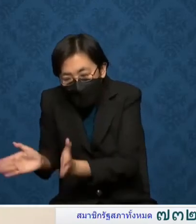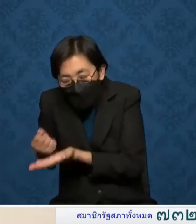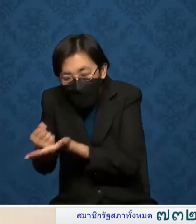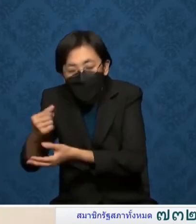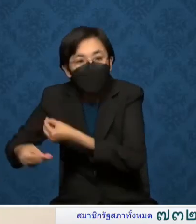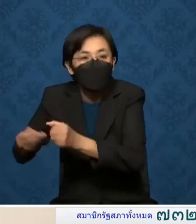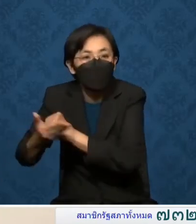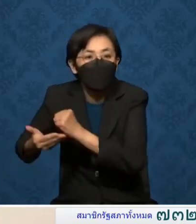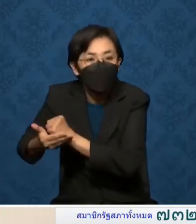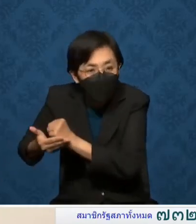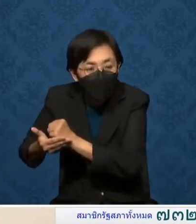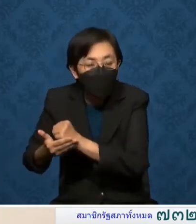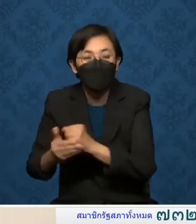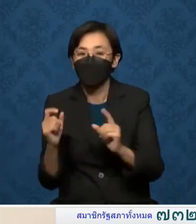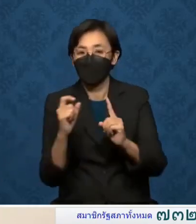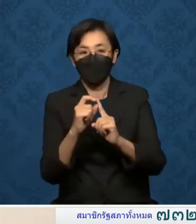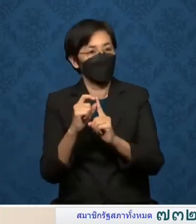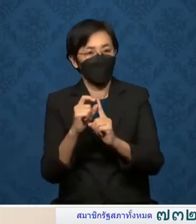นะครับ วันนั้ครัวอายาร